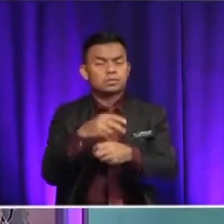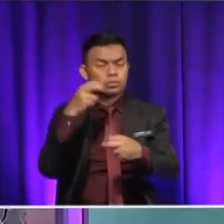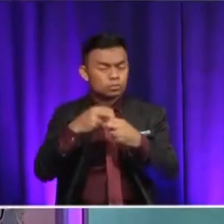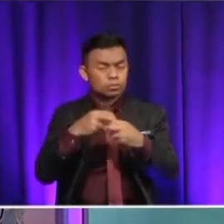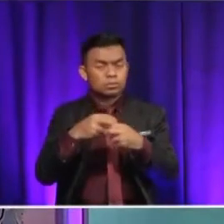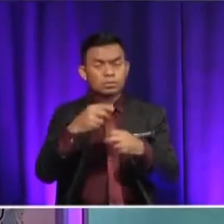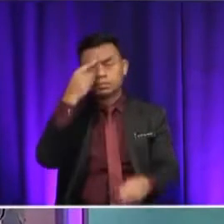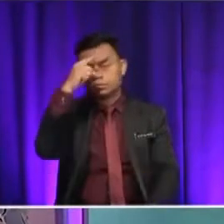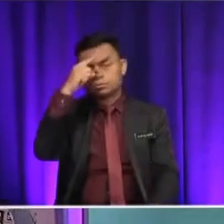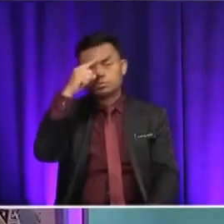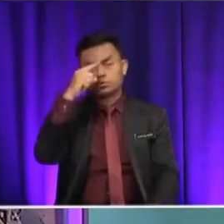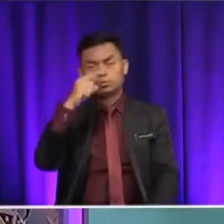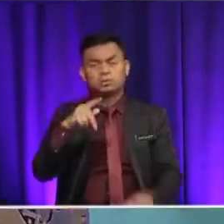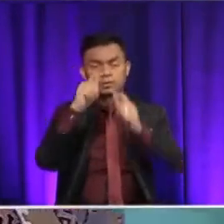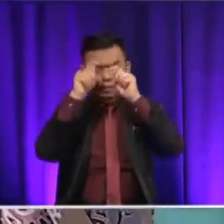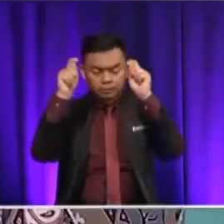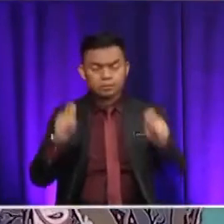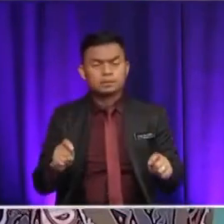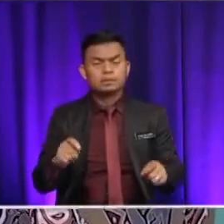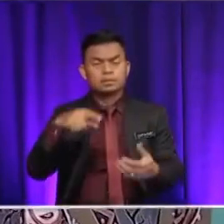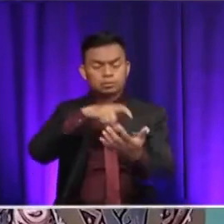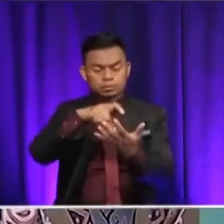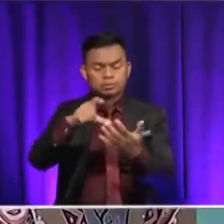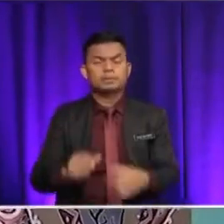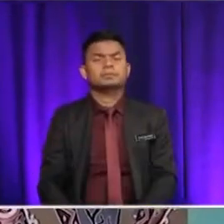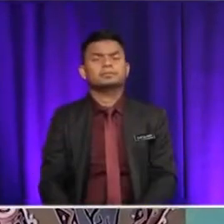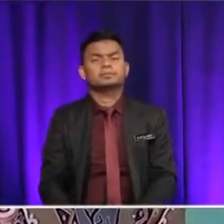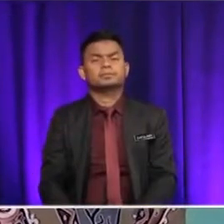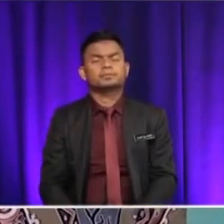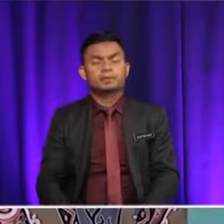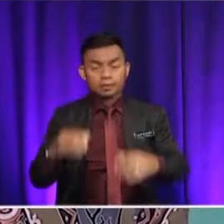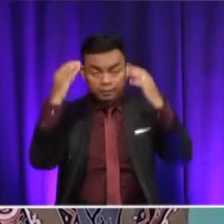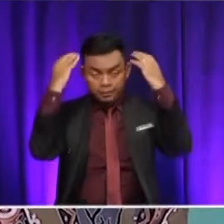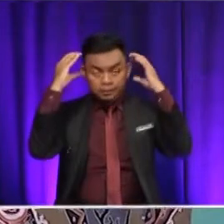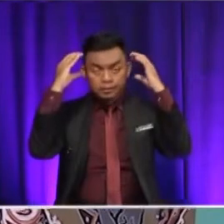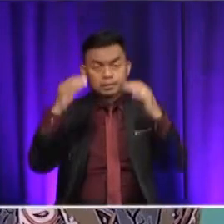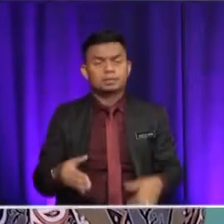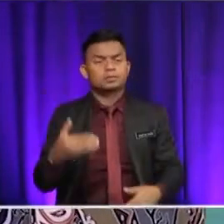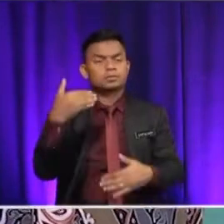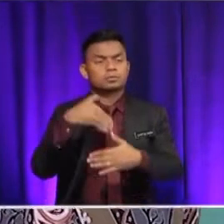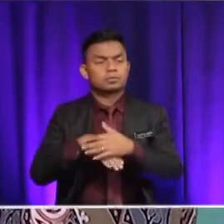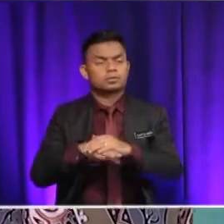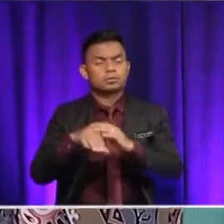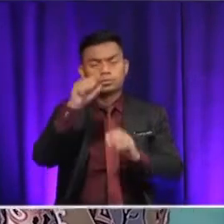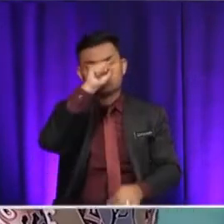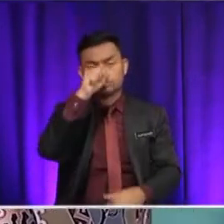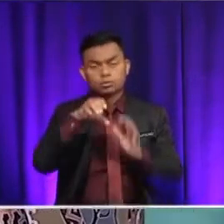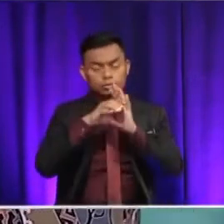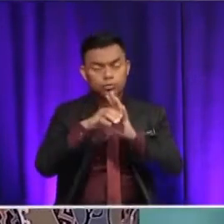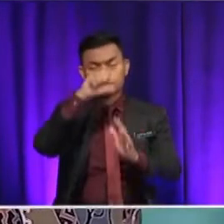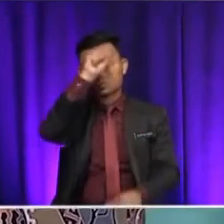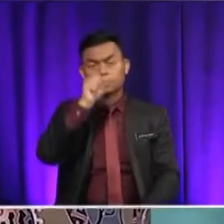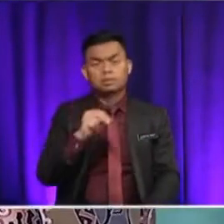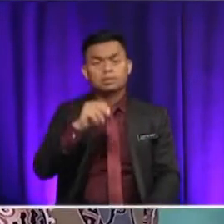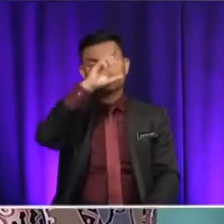hari tu. Okey, cikgu pergi kepada contoh soalan-soalan SPM ya.